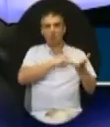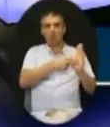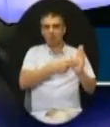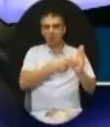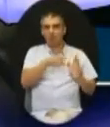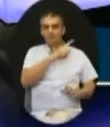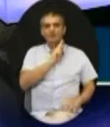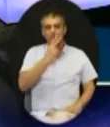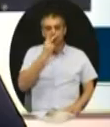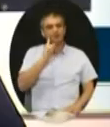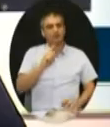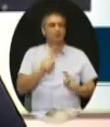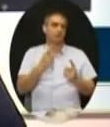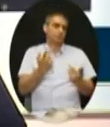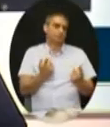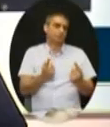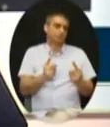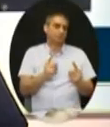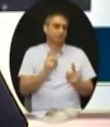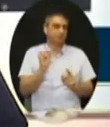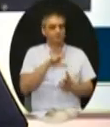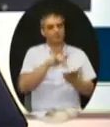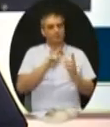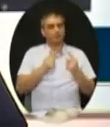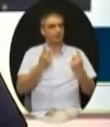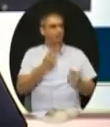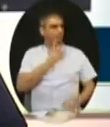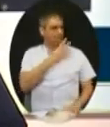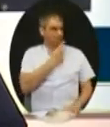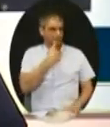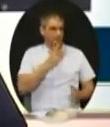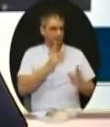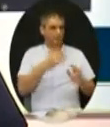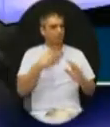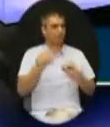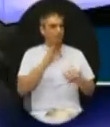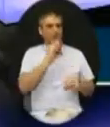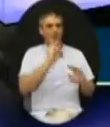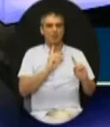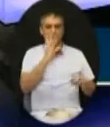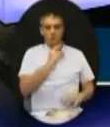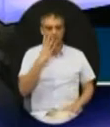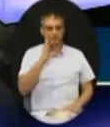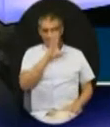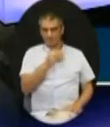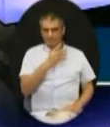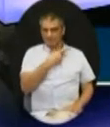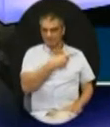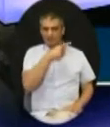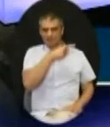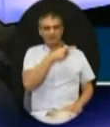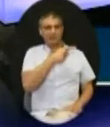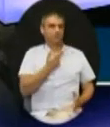לראות שהדברים צריכים לקרות, להגיע ממקומות אחרים. אבל דווקא ראינו במקרה של דרום אפריקה, שדרום אפריקה זה